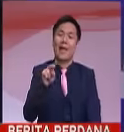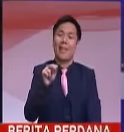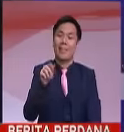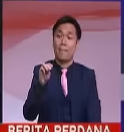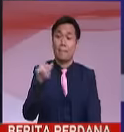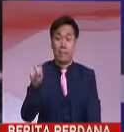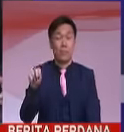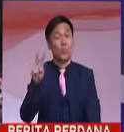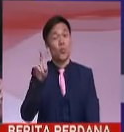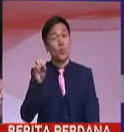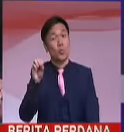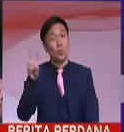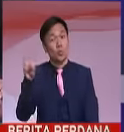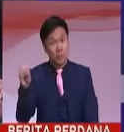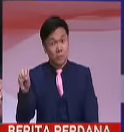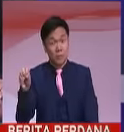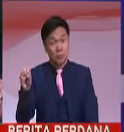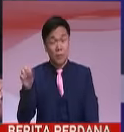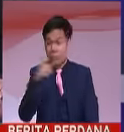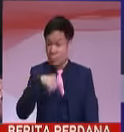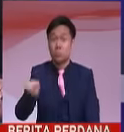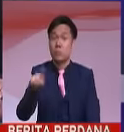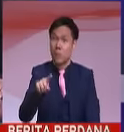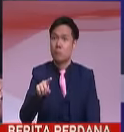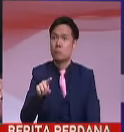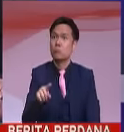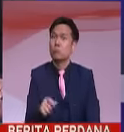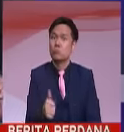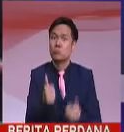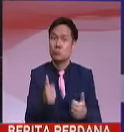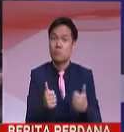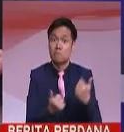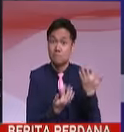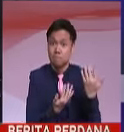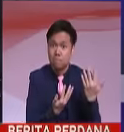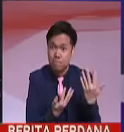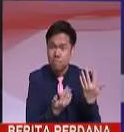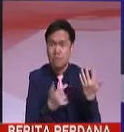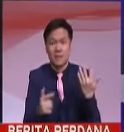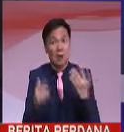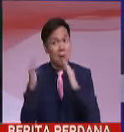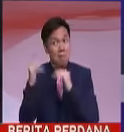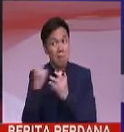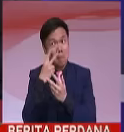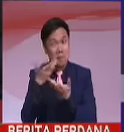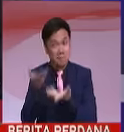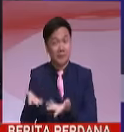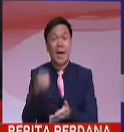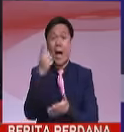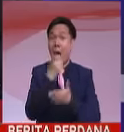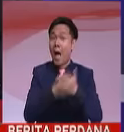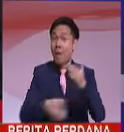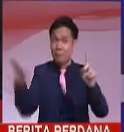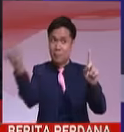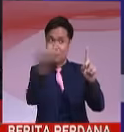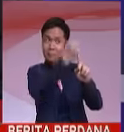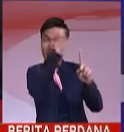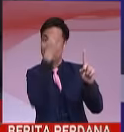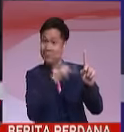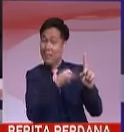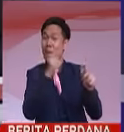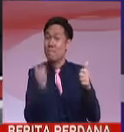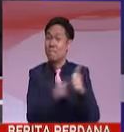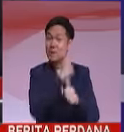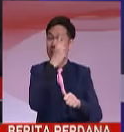2020 adalah sesuatu yang Agan trucal dengan inisiatif yang akan direalisasikan buat julung